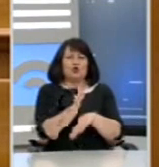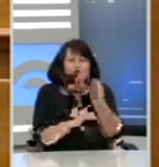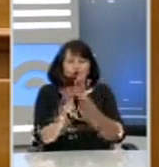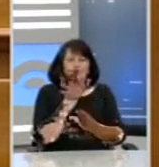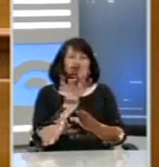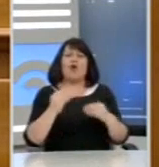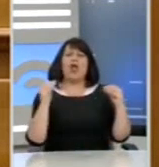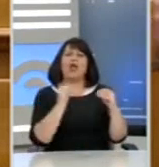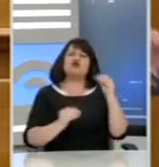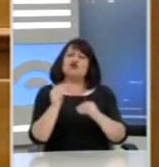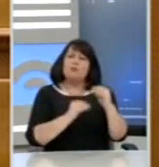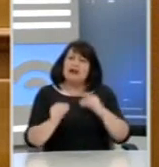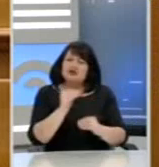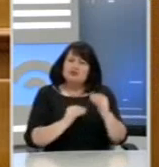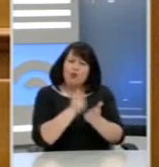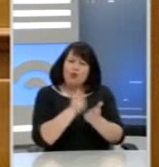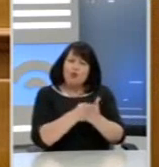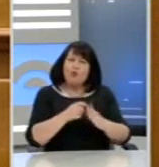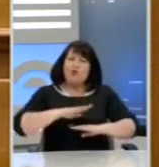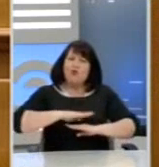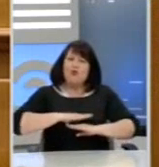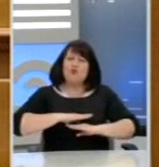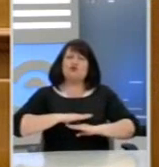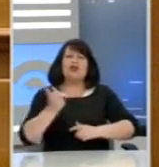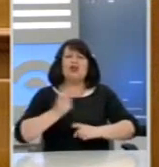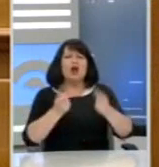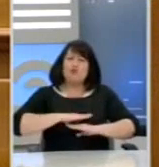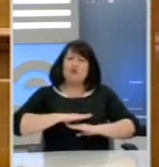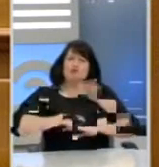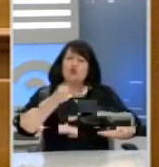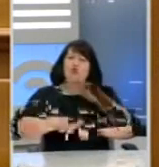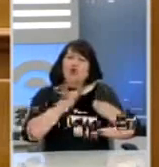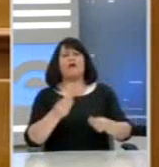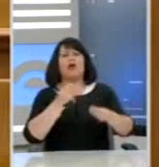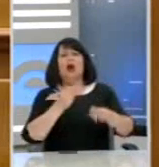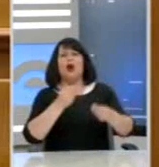πληστικά, μίζες στα θαλασσοδάνεια, στα δάνεια, στα μαύρα